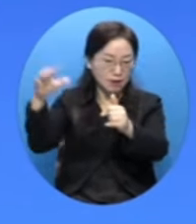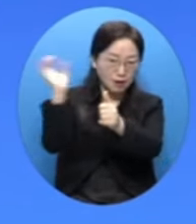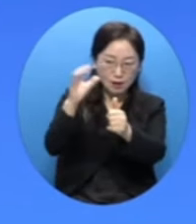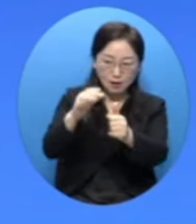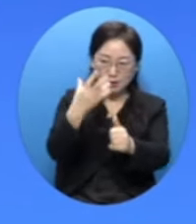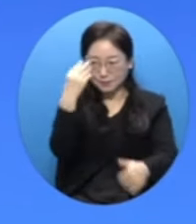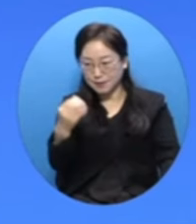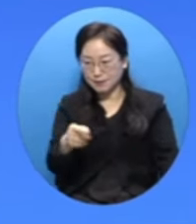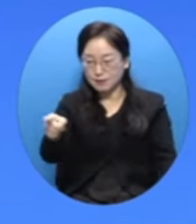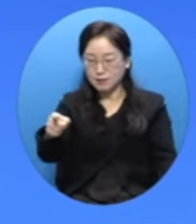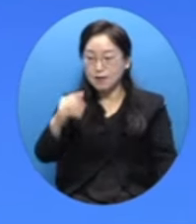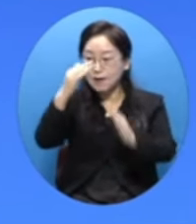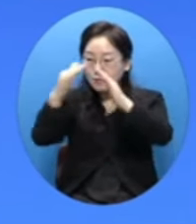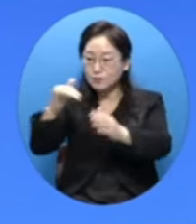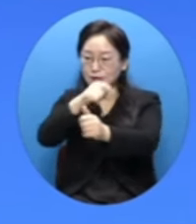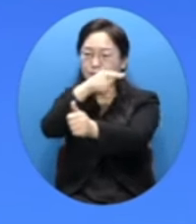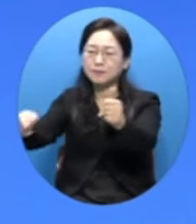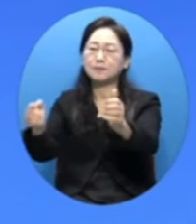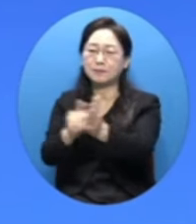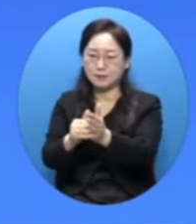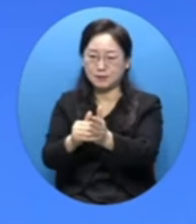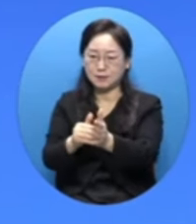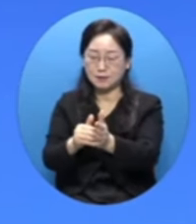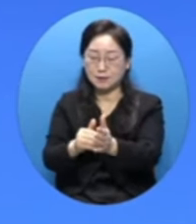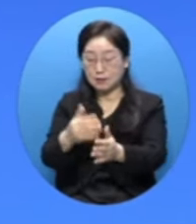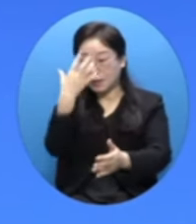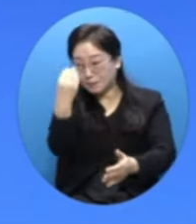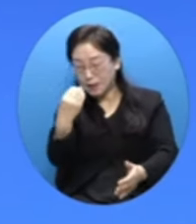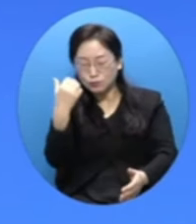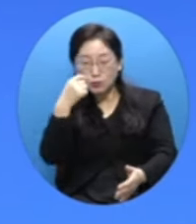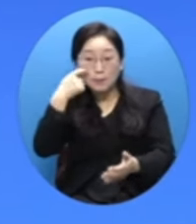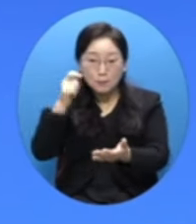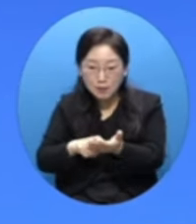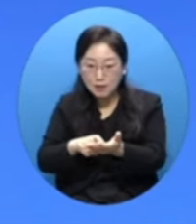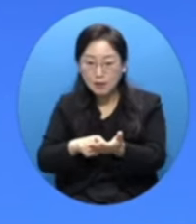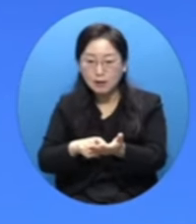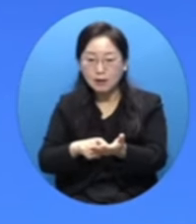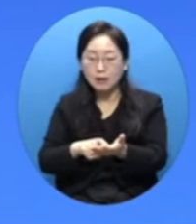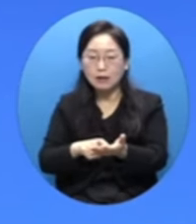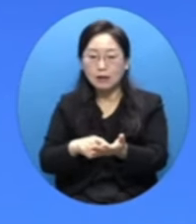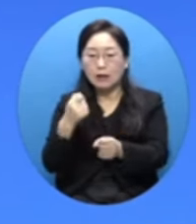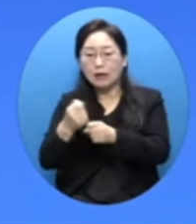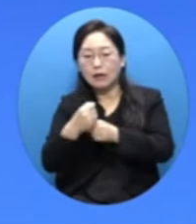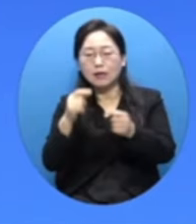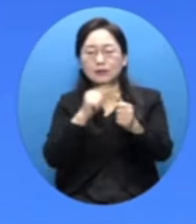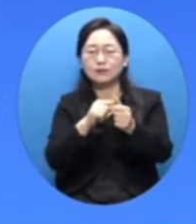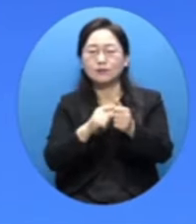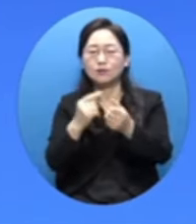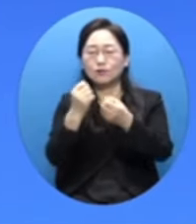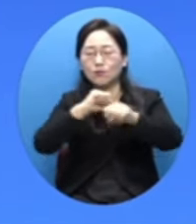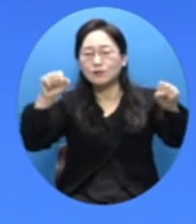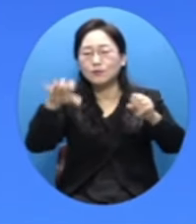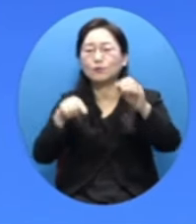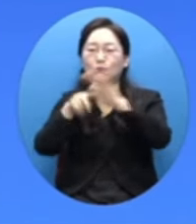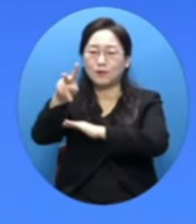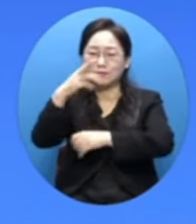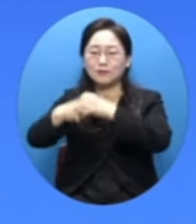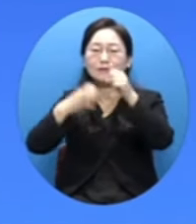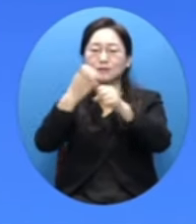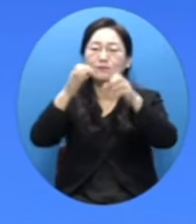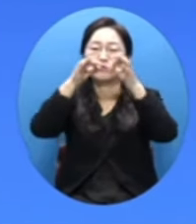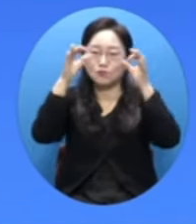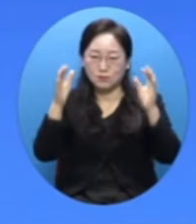보고 그를 쳐 죽였습니다. 이것이 발각되어 그는 광야로 도망가서 40년